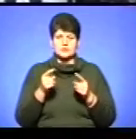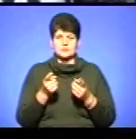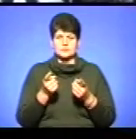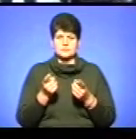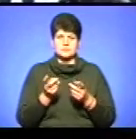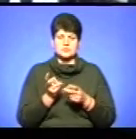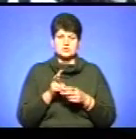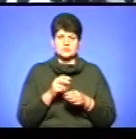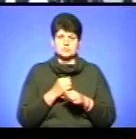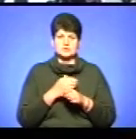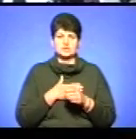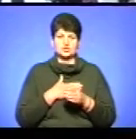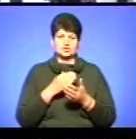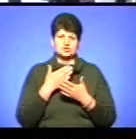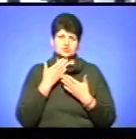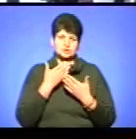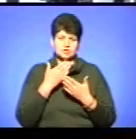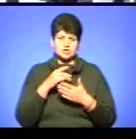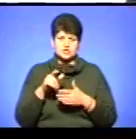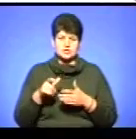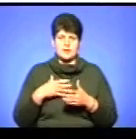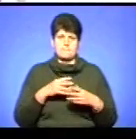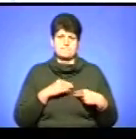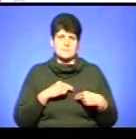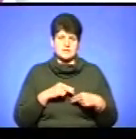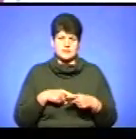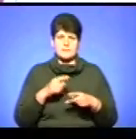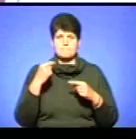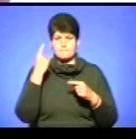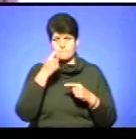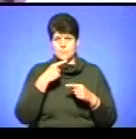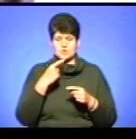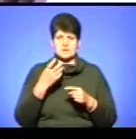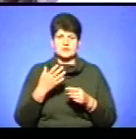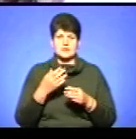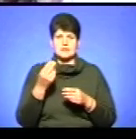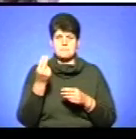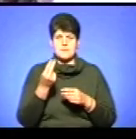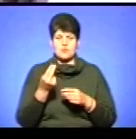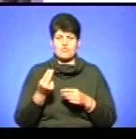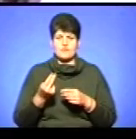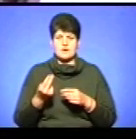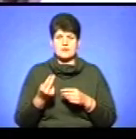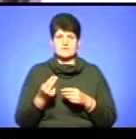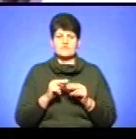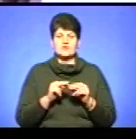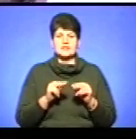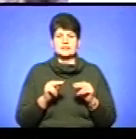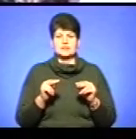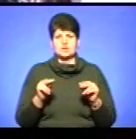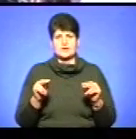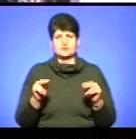долучилися наші читачі, наші партнери. Портрет Северини Парельє намалювала викладач